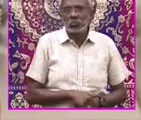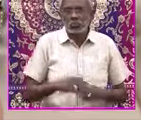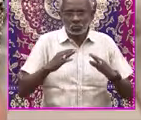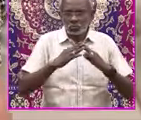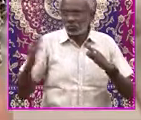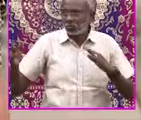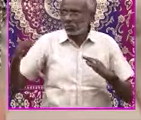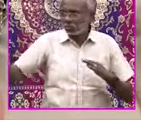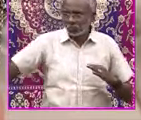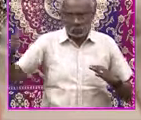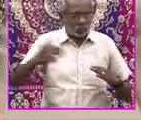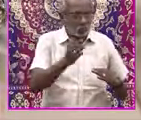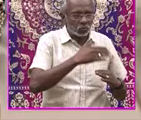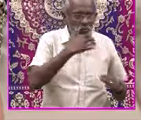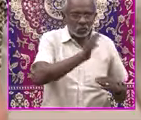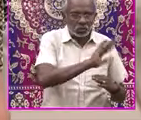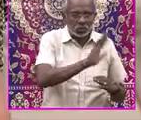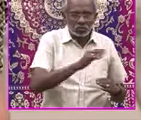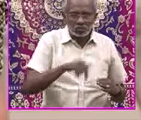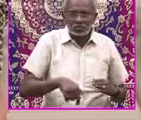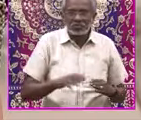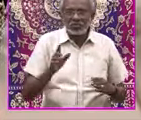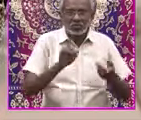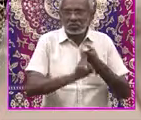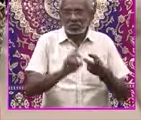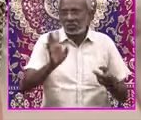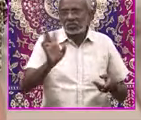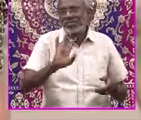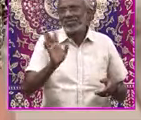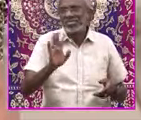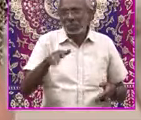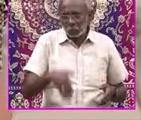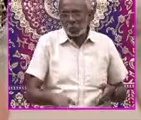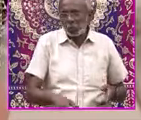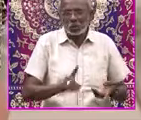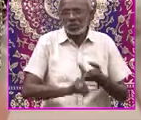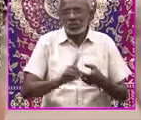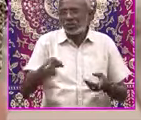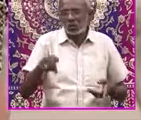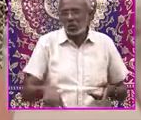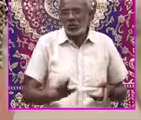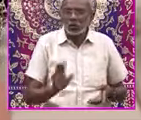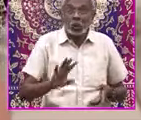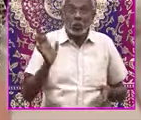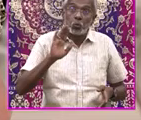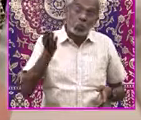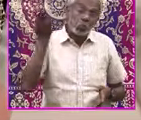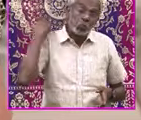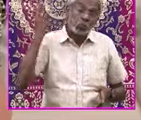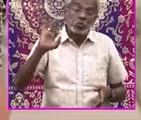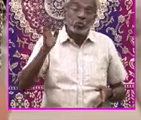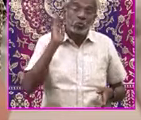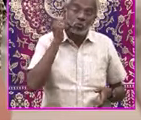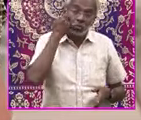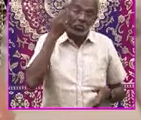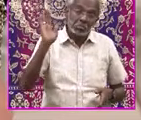நீல அங்கெல்லாம் போகாதடா, சண்டைக்கெல்லாம் நீ போகக்கூடாது, எந்த விஷயத்திலையும் தலையிடக்கூடாதுன்னு இப்ப இருக்கிற தாய்மார்கள் நமக்கு சொல்லிக்கூடாது. ஆனா அன்றைய